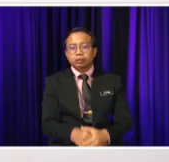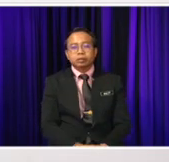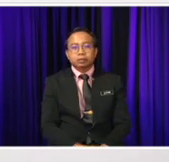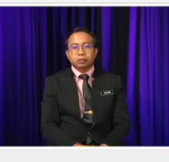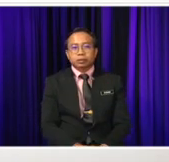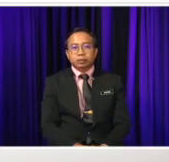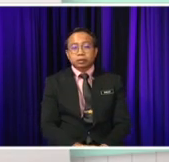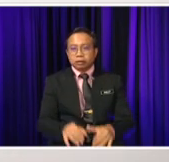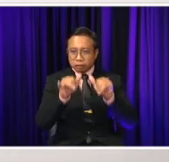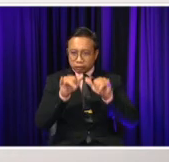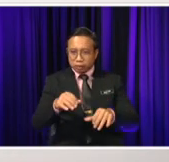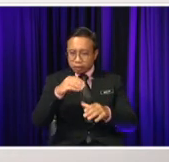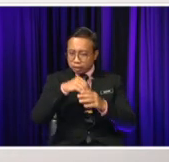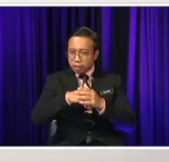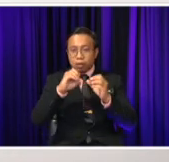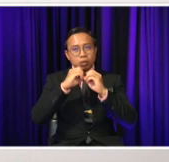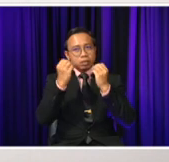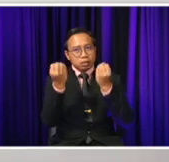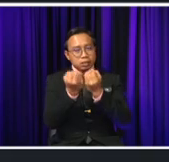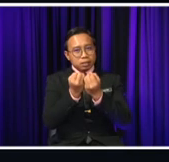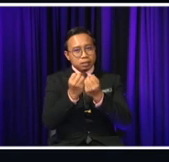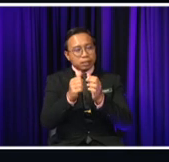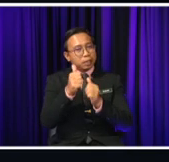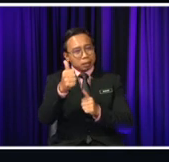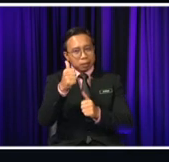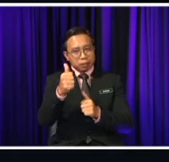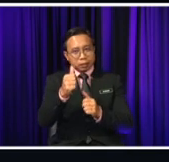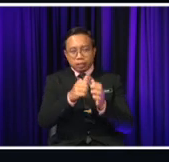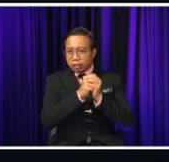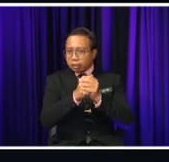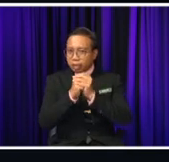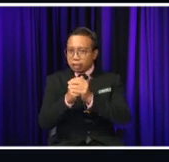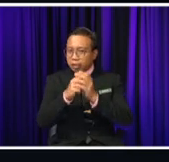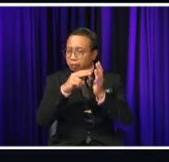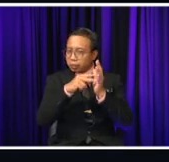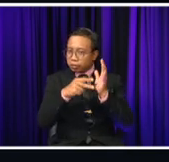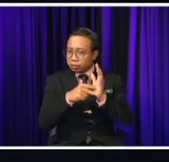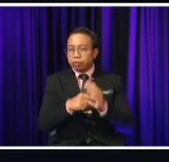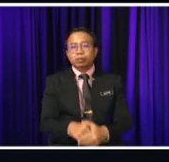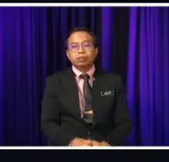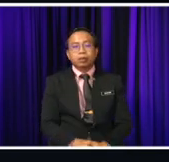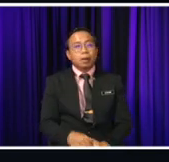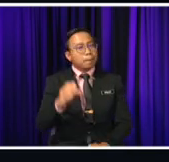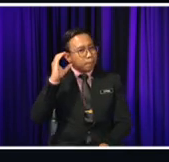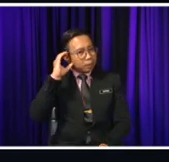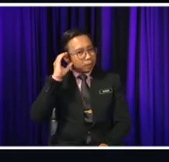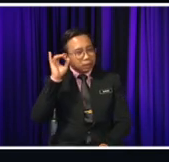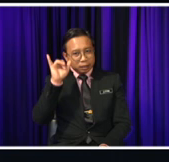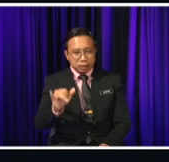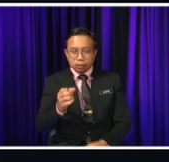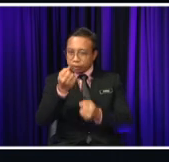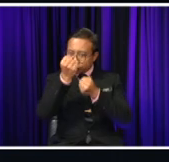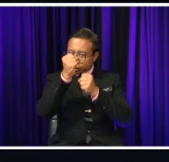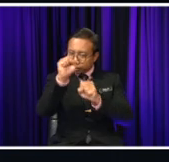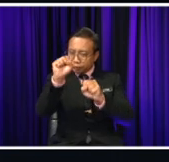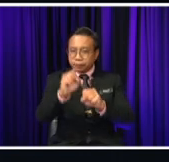yang ditetapkan dalam organisasi hebat sangat lumayan adalah seorang pendengar yang setia